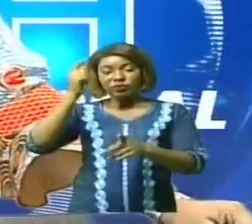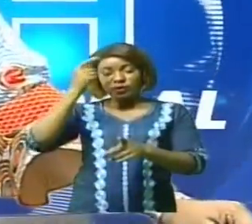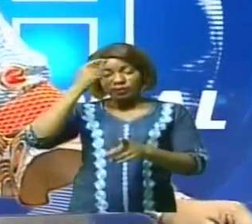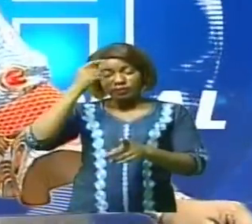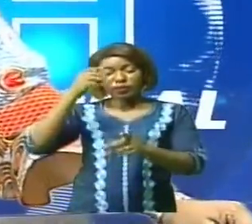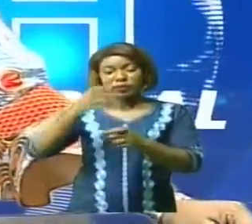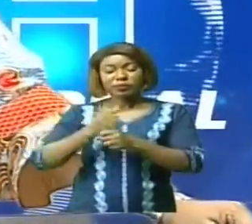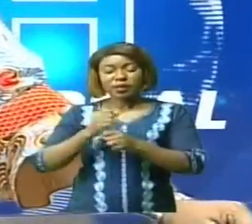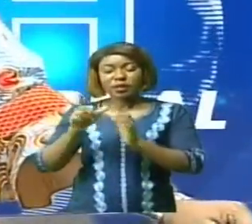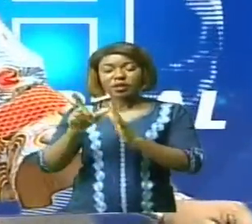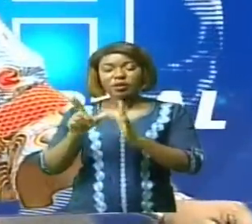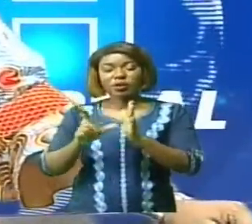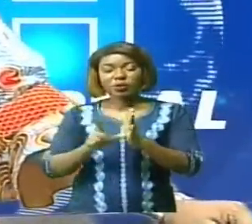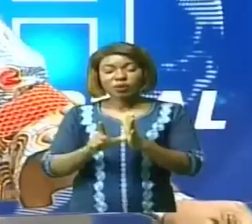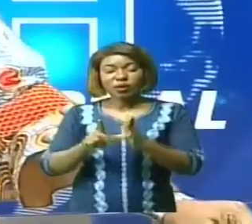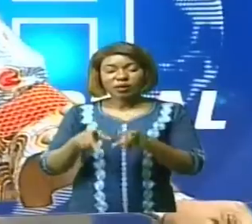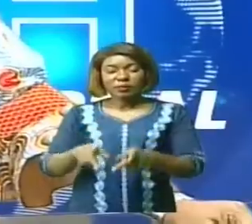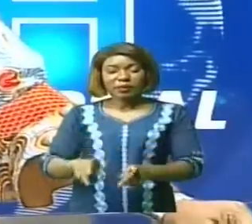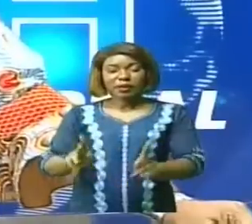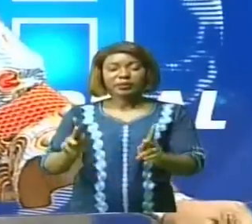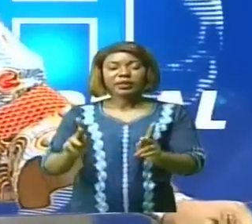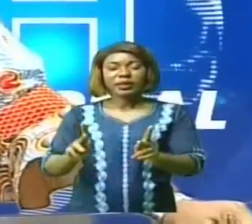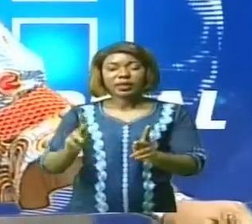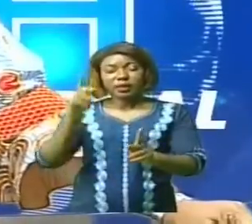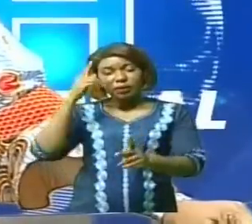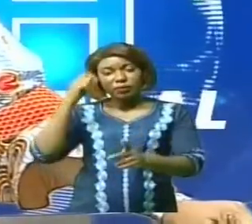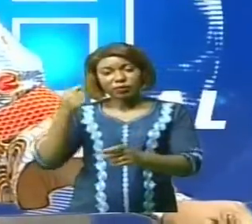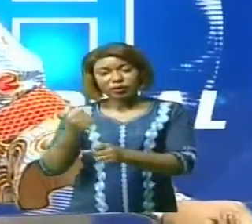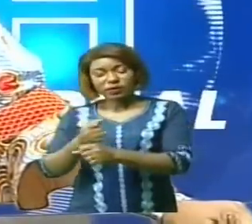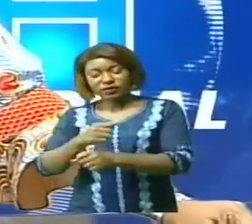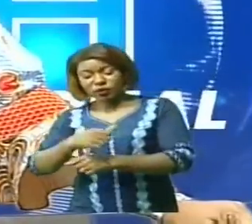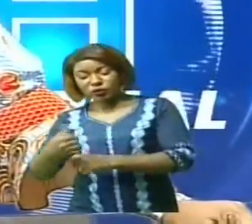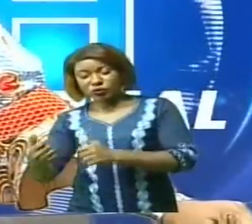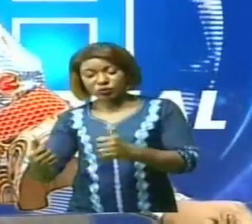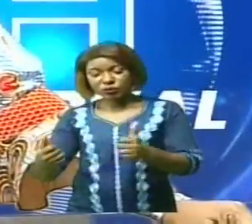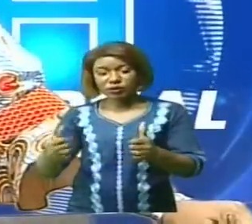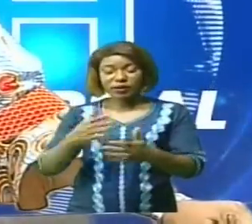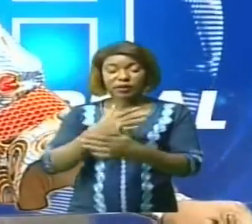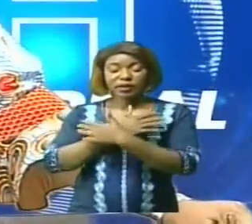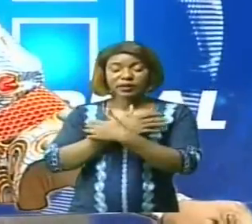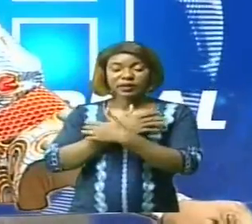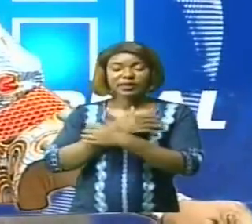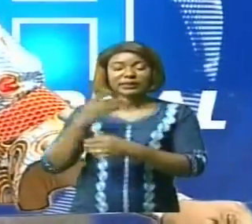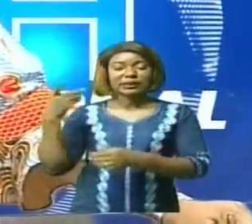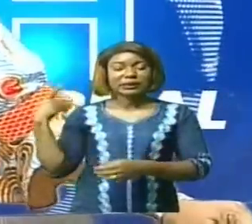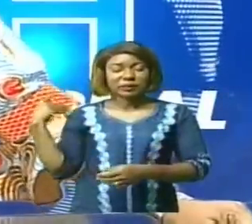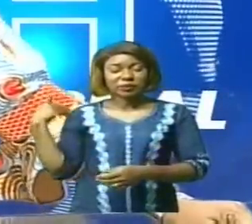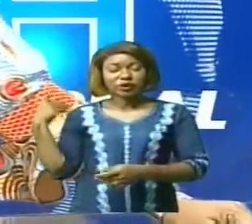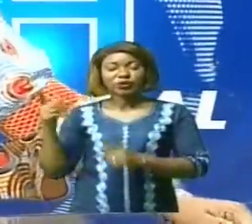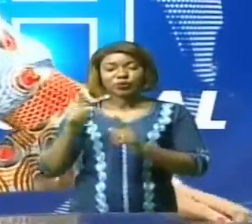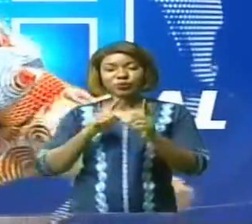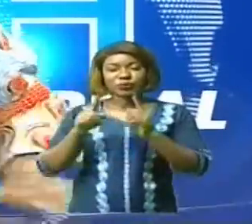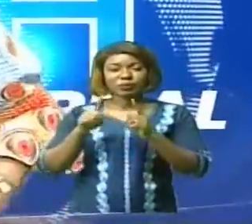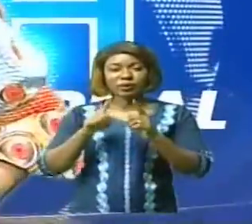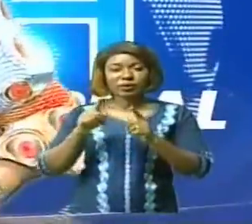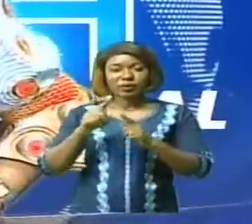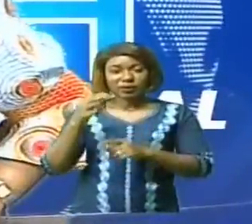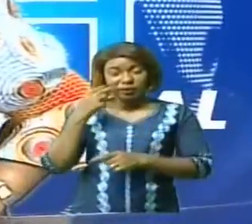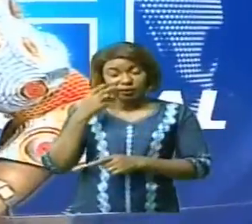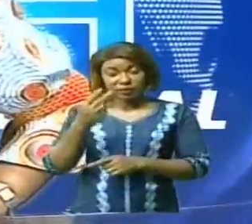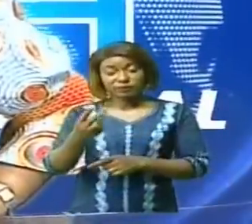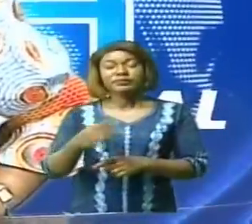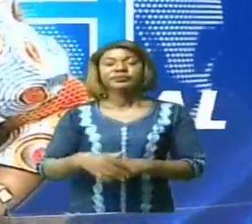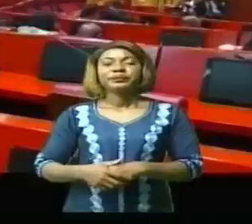loi d'habilitation l'autorisant à légiférer sur certaines matières pendant les vacances parlementaires. Gelo Kimpianga, Denis Kungi et Jires